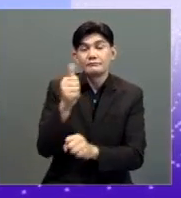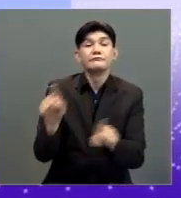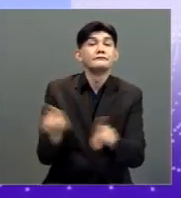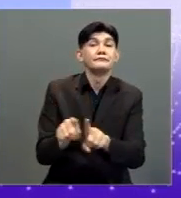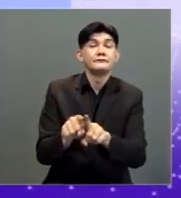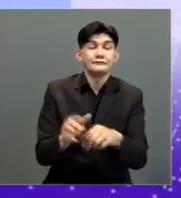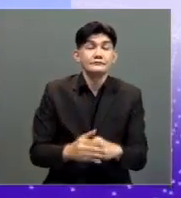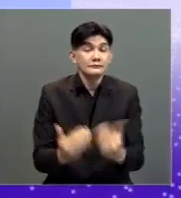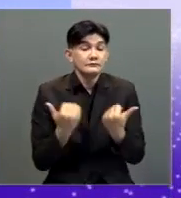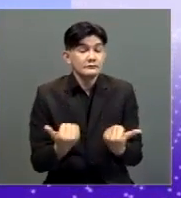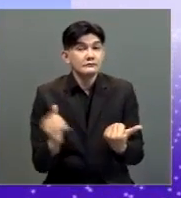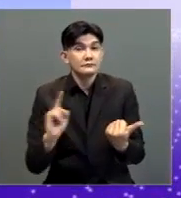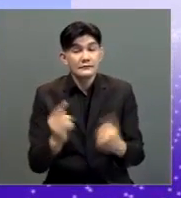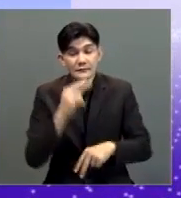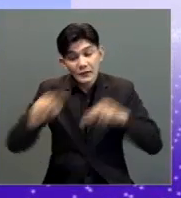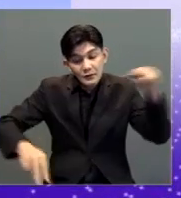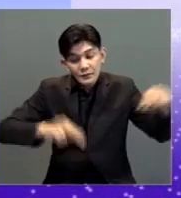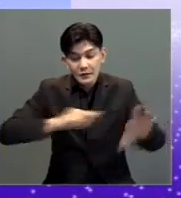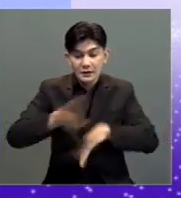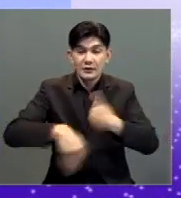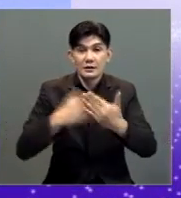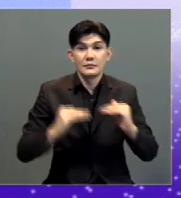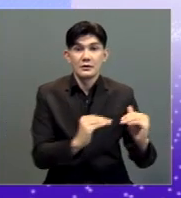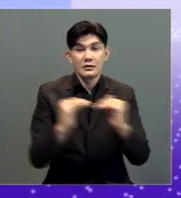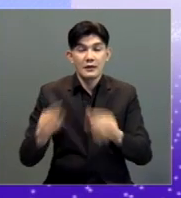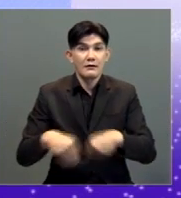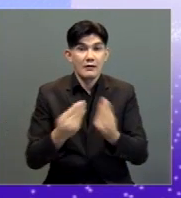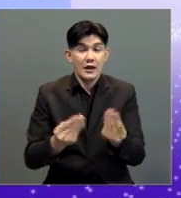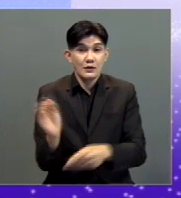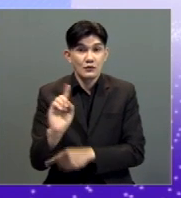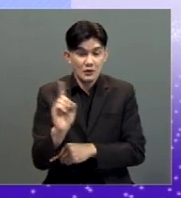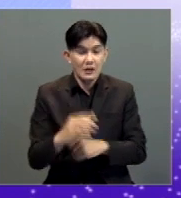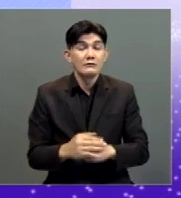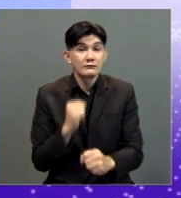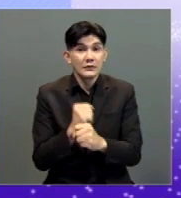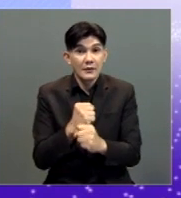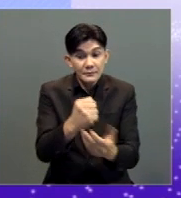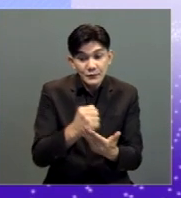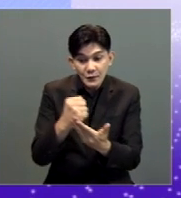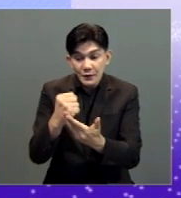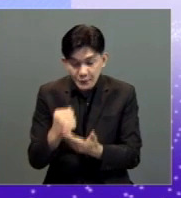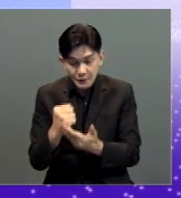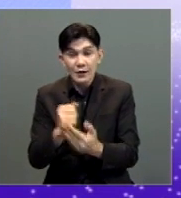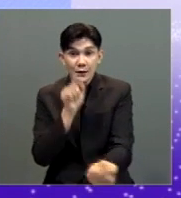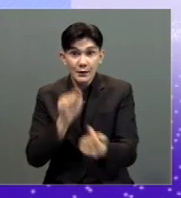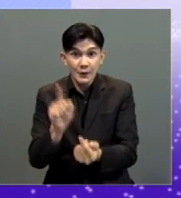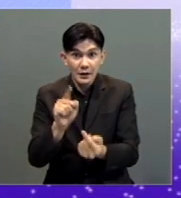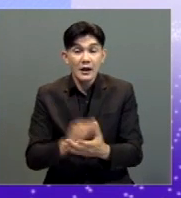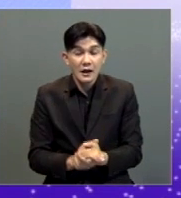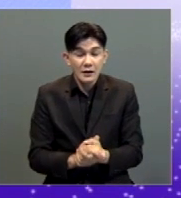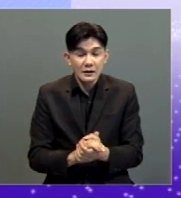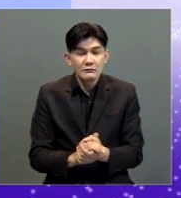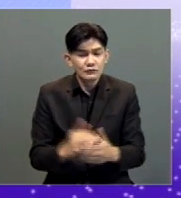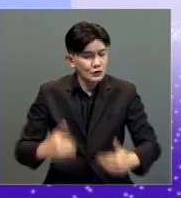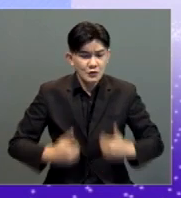นะคะ ใช่ค่ะตอนนี้เรียกว่าต้องดูแลในทุกๆกลุ่มนะคะเพื่อที่จะให้เรานั้นสามารถที่จะพยุงสถานการณ์แล้วก็สามารถที่จะลืม